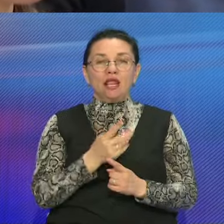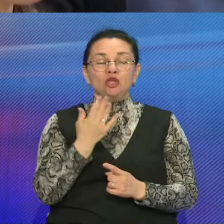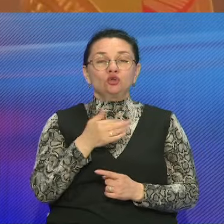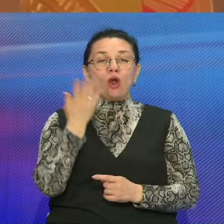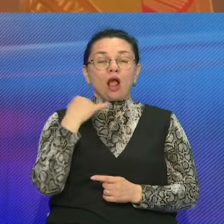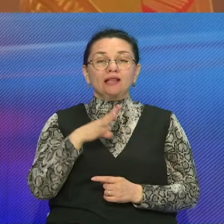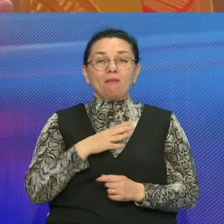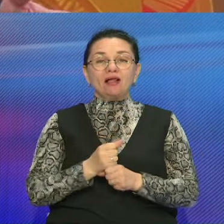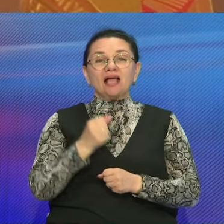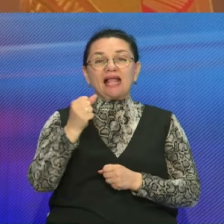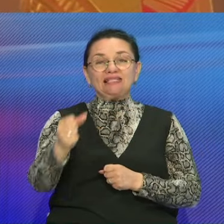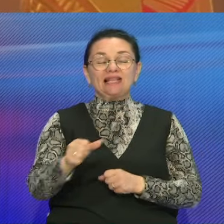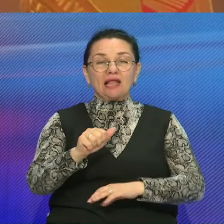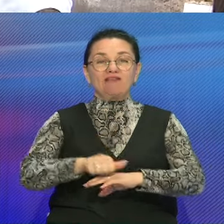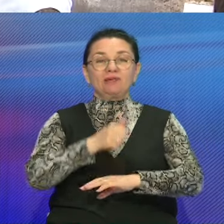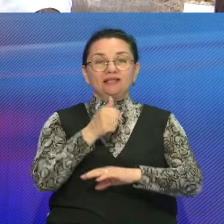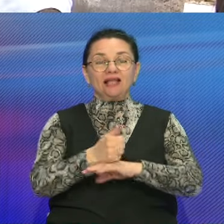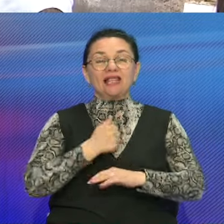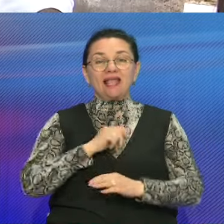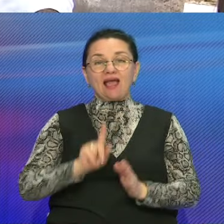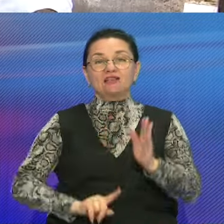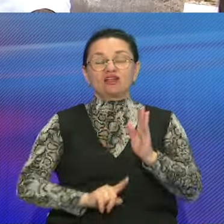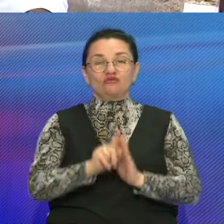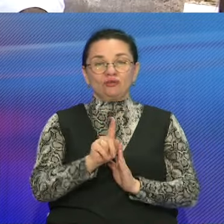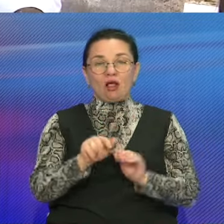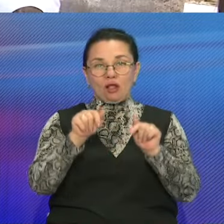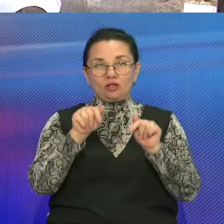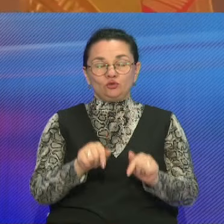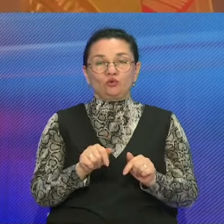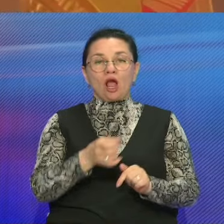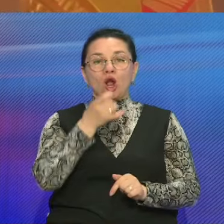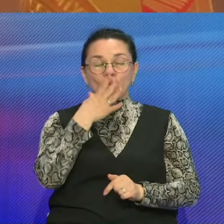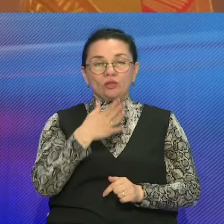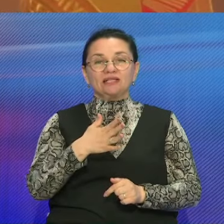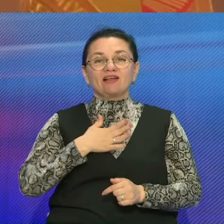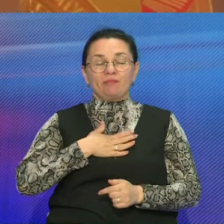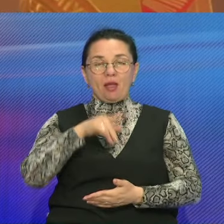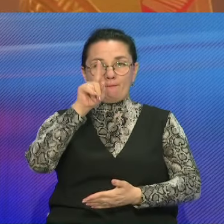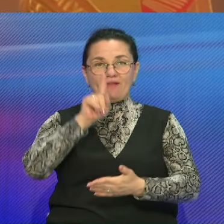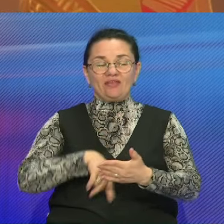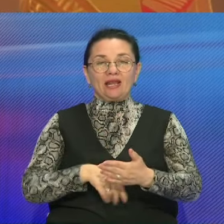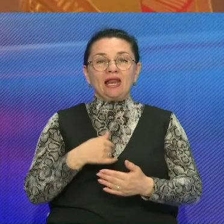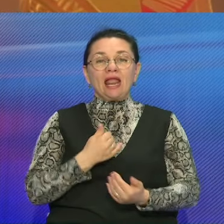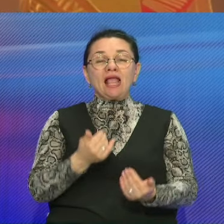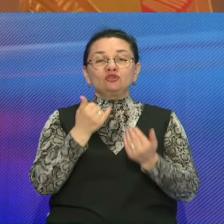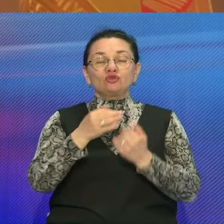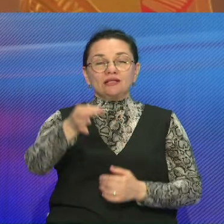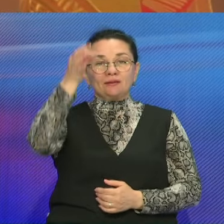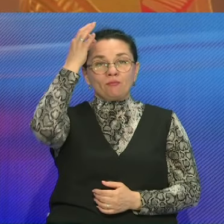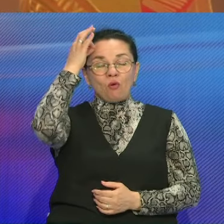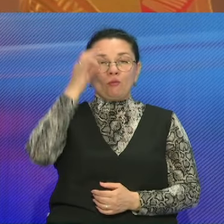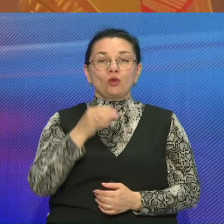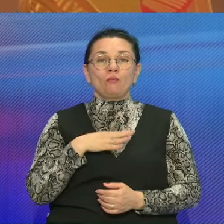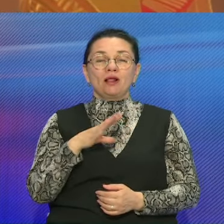кандидатом в президенты, я его начинал отсюда. Гродненцы мне тогда оказали доверие. Они передо мной, я как сейчас помню, поставили несколько